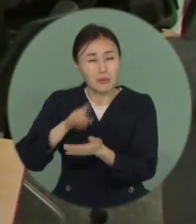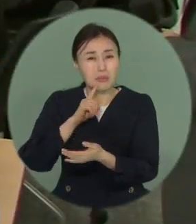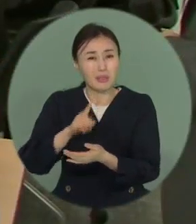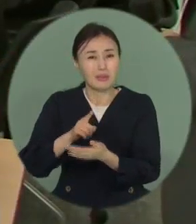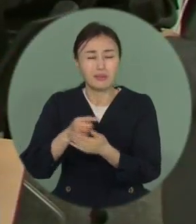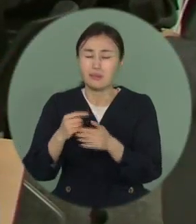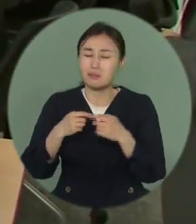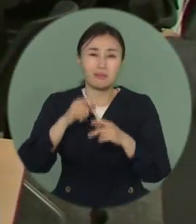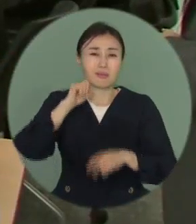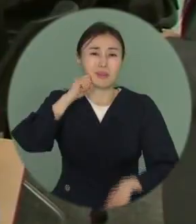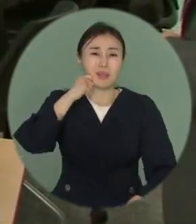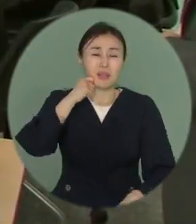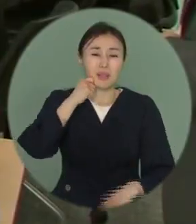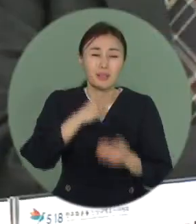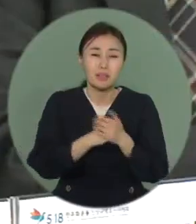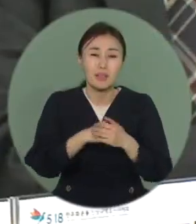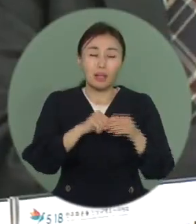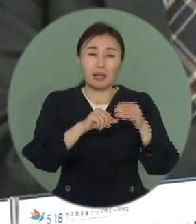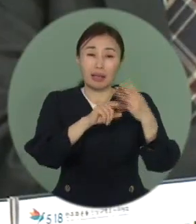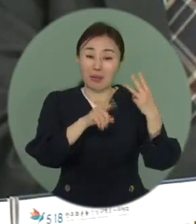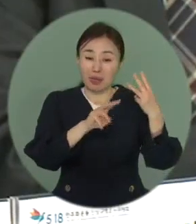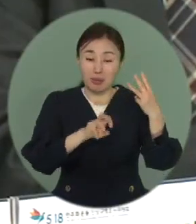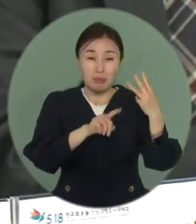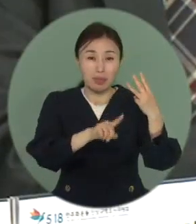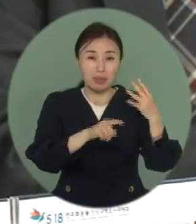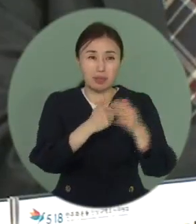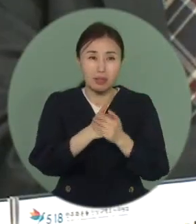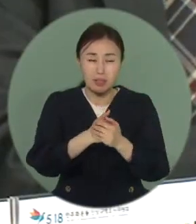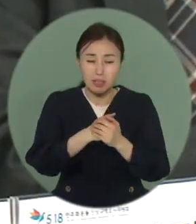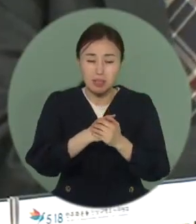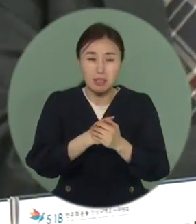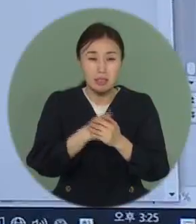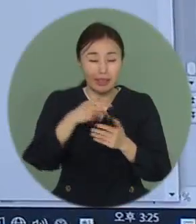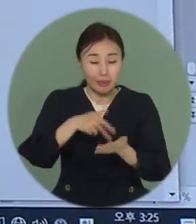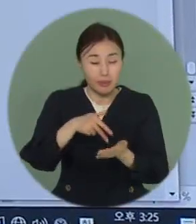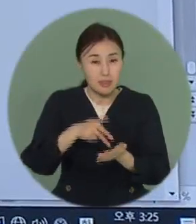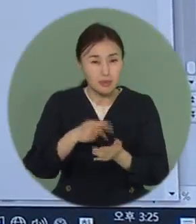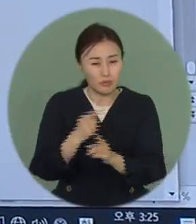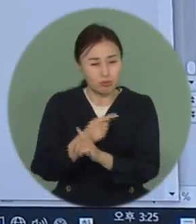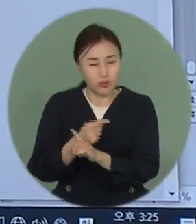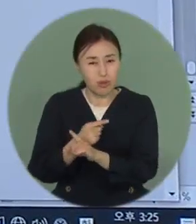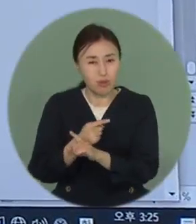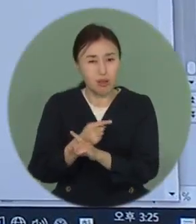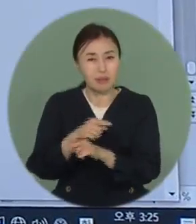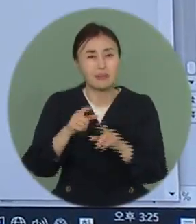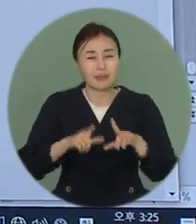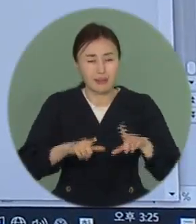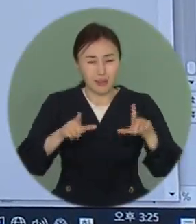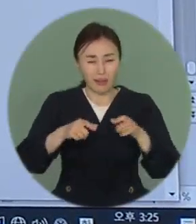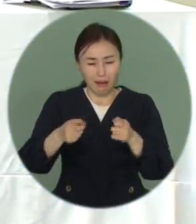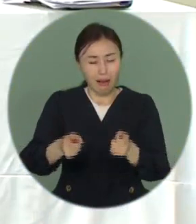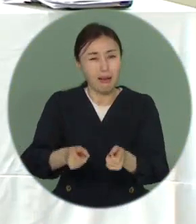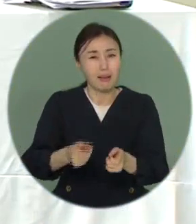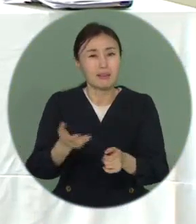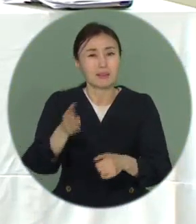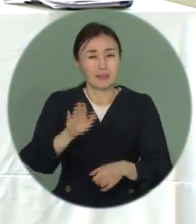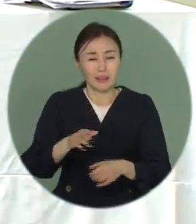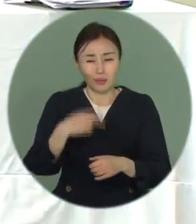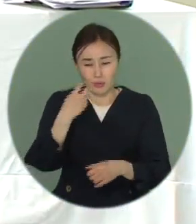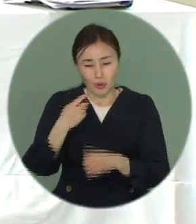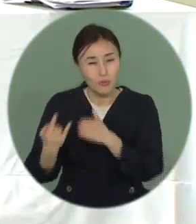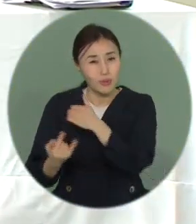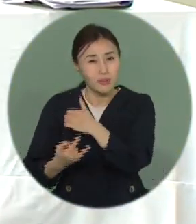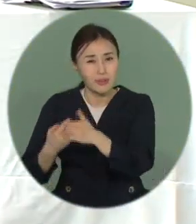오는 31일까지인 조사위 결과 보고서 의견 수렴 기한이 시시각각 다가오는 가운데 518 진상규명